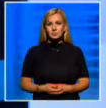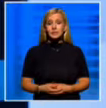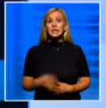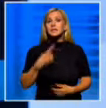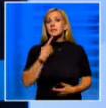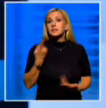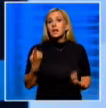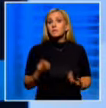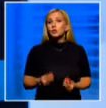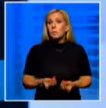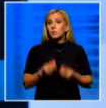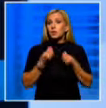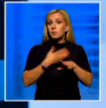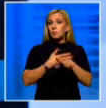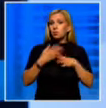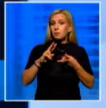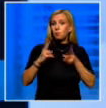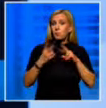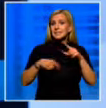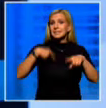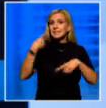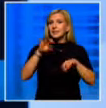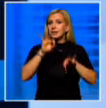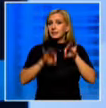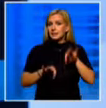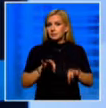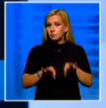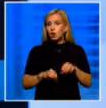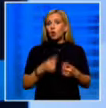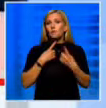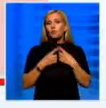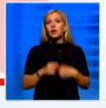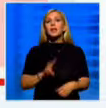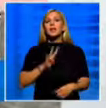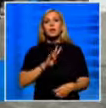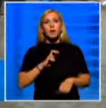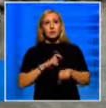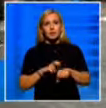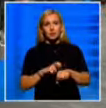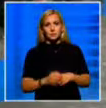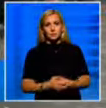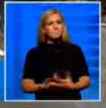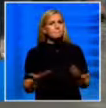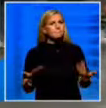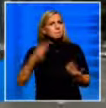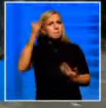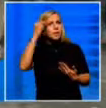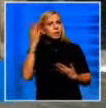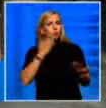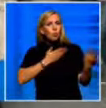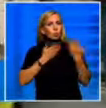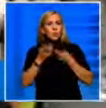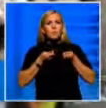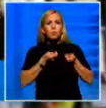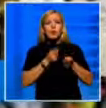За какво се готви продължаваме промяната след изборите? Говори академик Николай Денков. И още. Българското училище и пропагандата